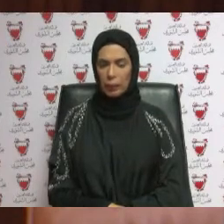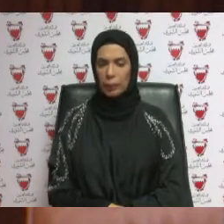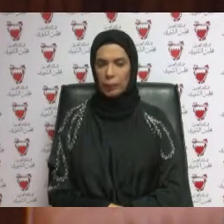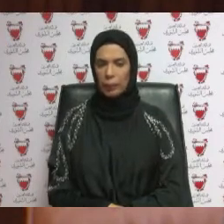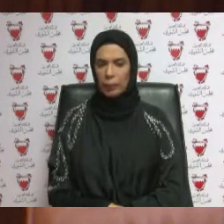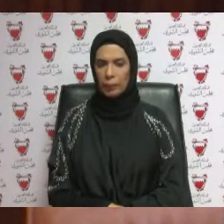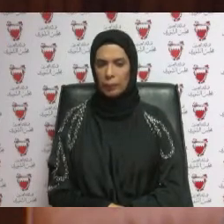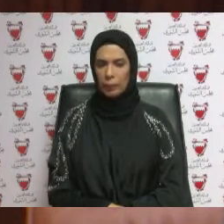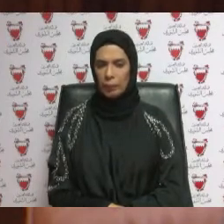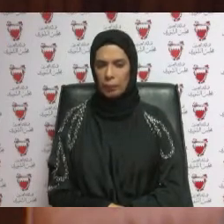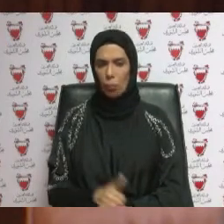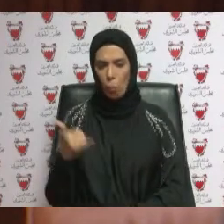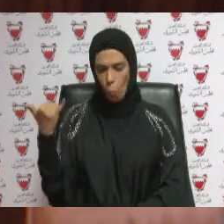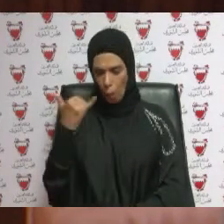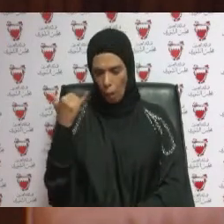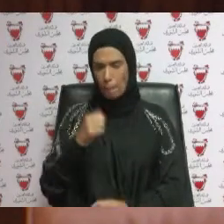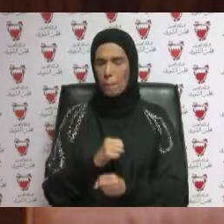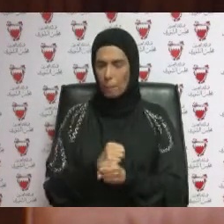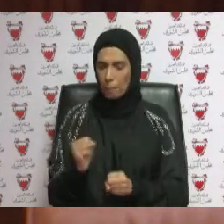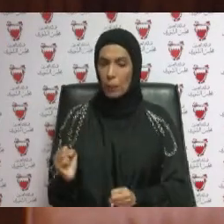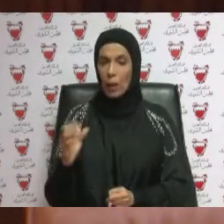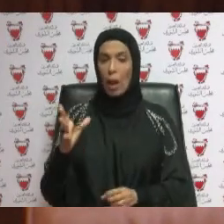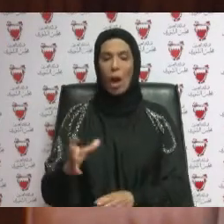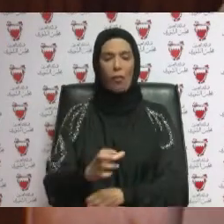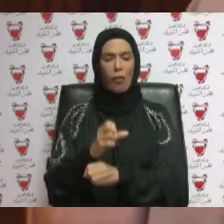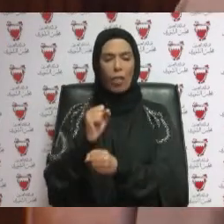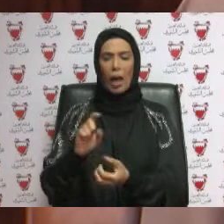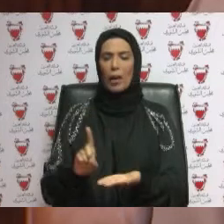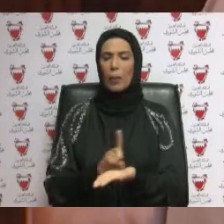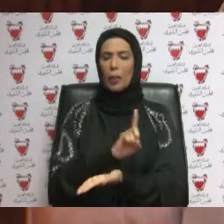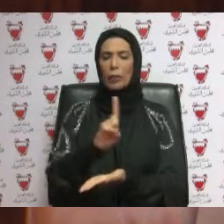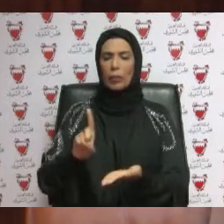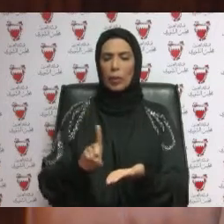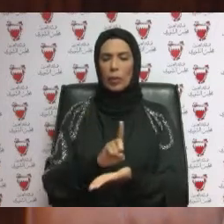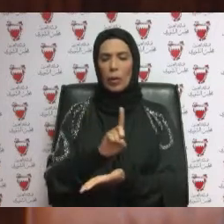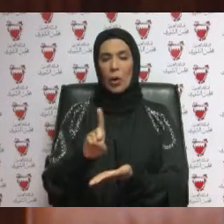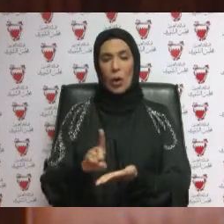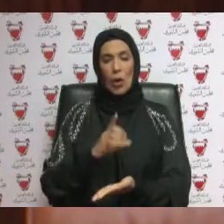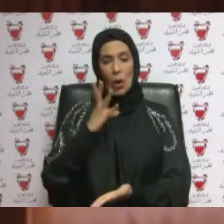المشروع طال عمرك جدا مهم للحفاظ على البيئة وعلى جميع جمال